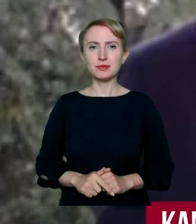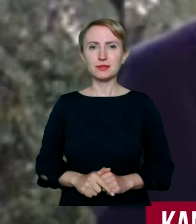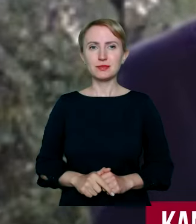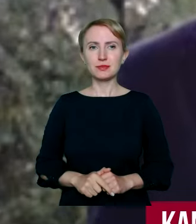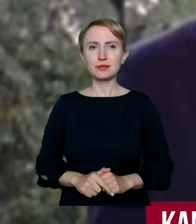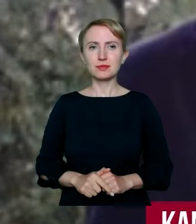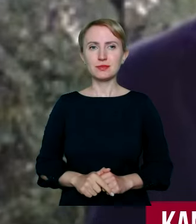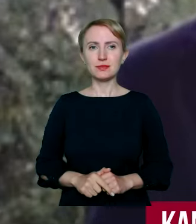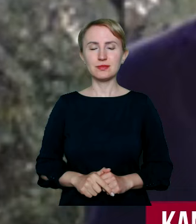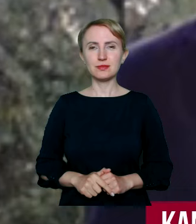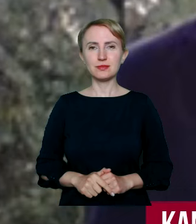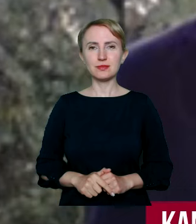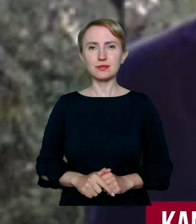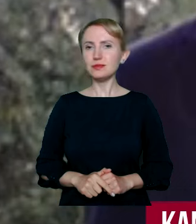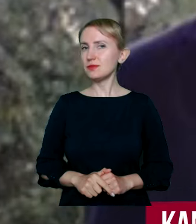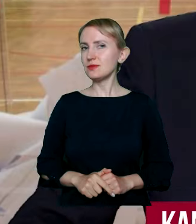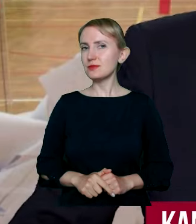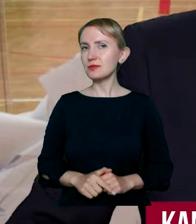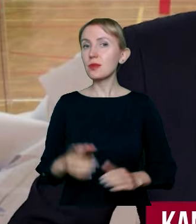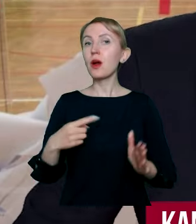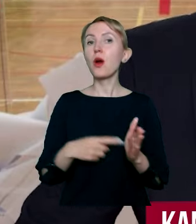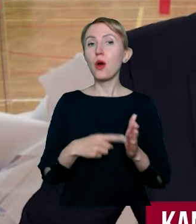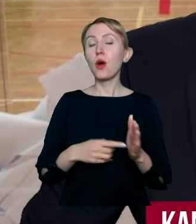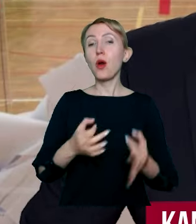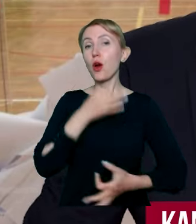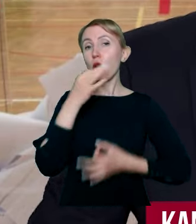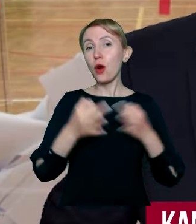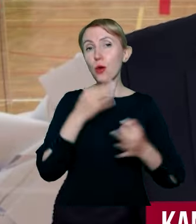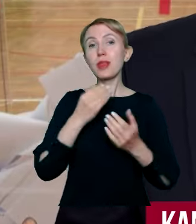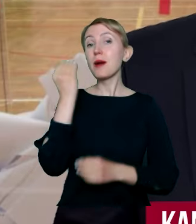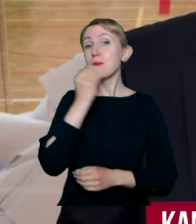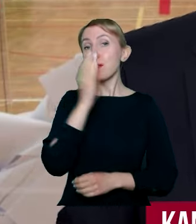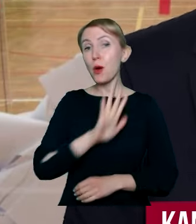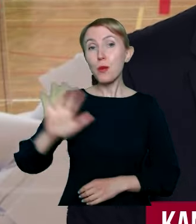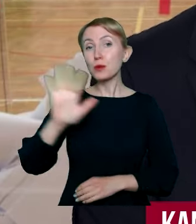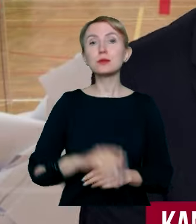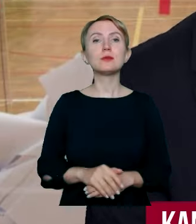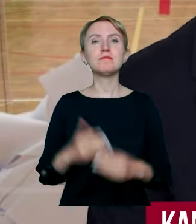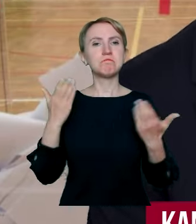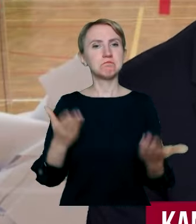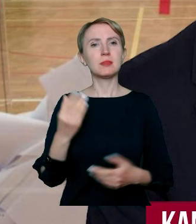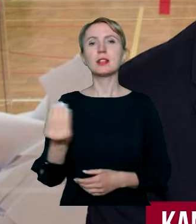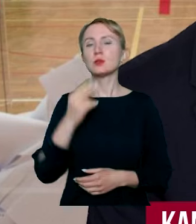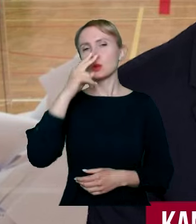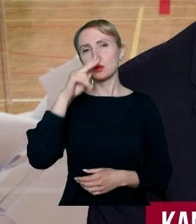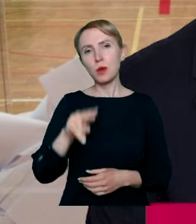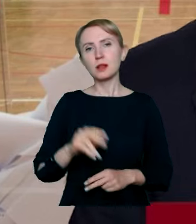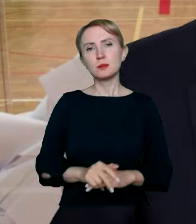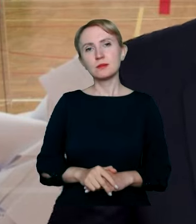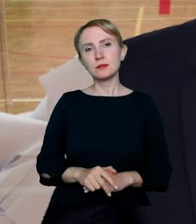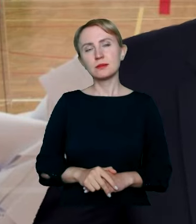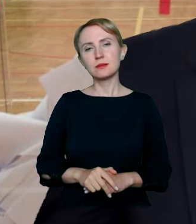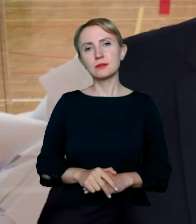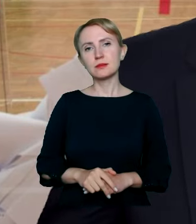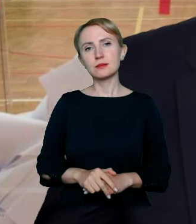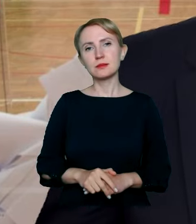Janusz. To jest ten opis na Pomorzu. Panowie, to jeszcze spójrzmy z takim